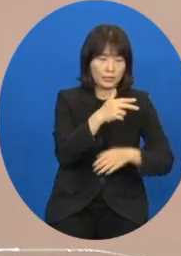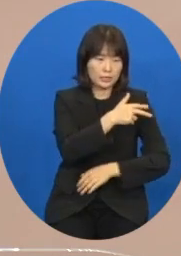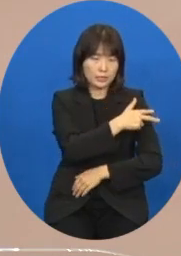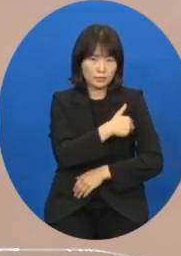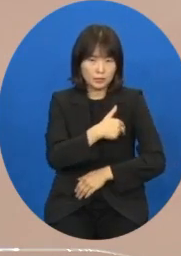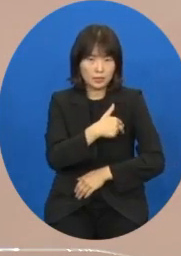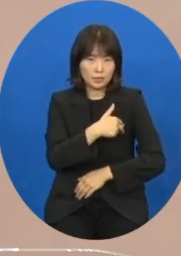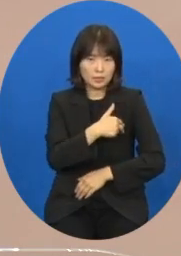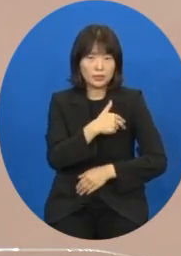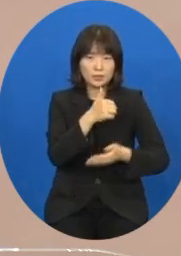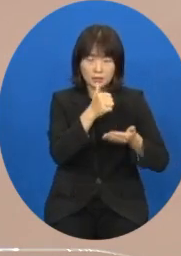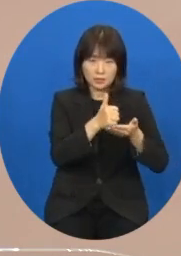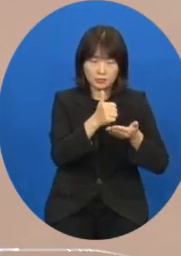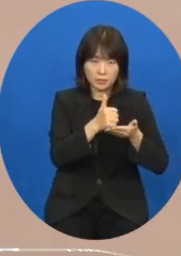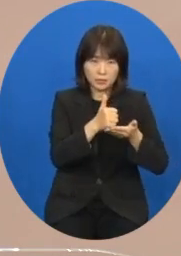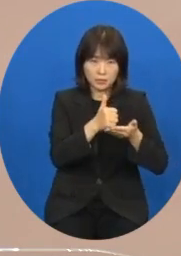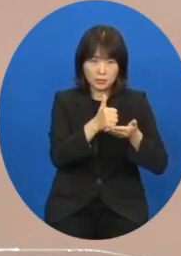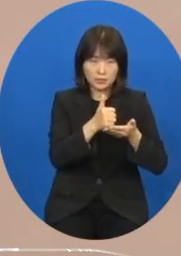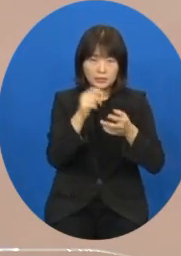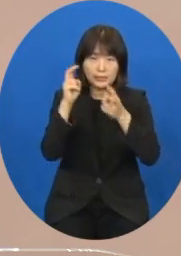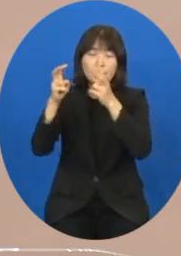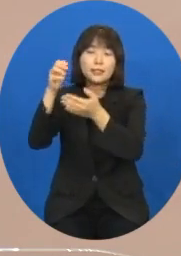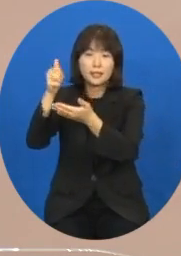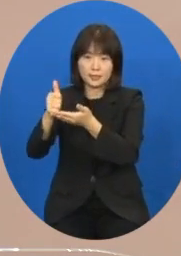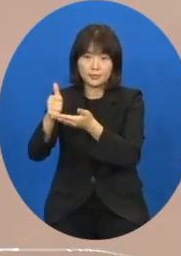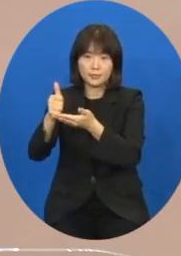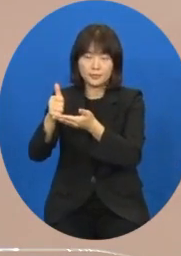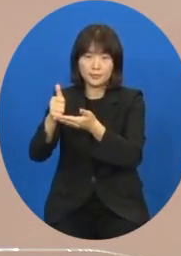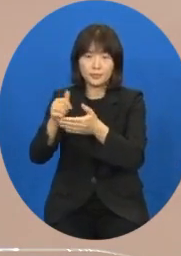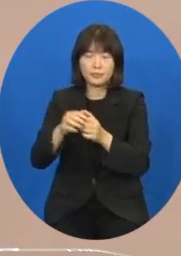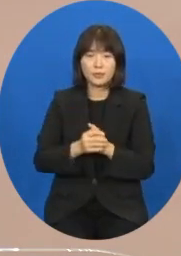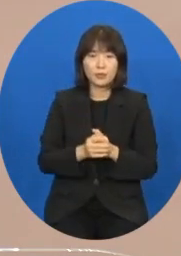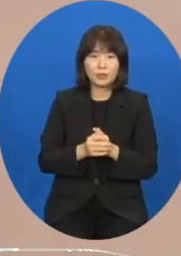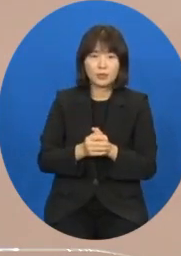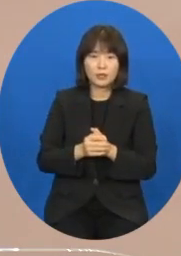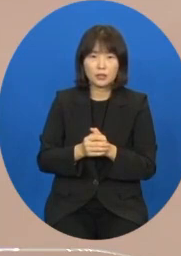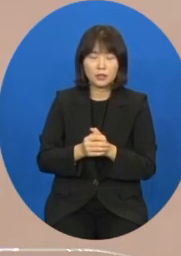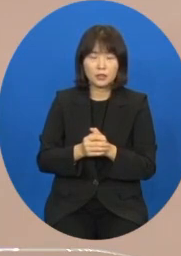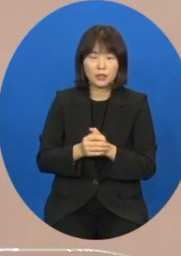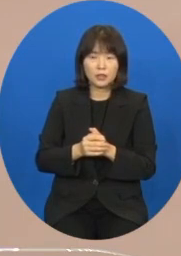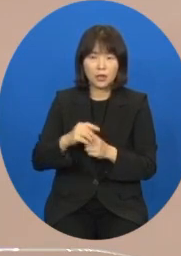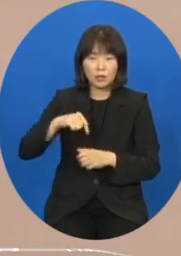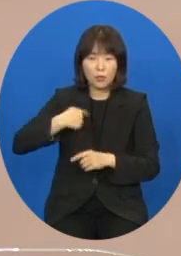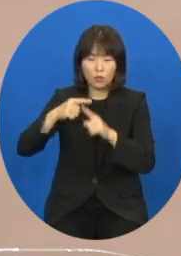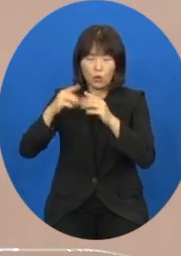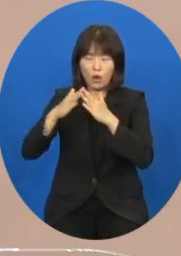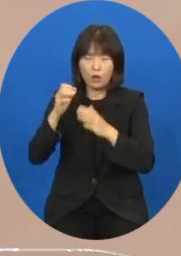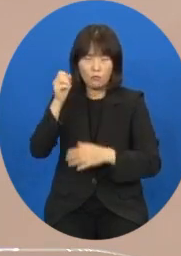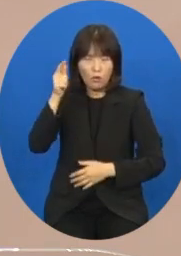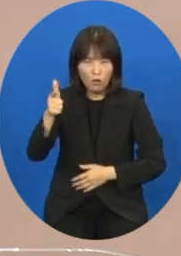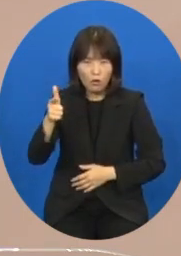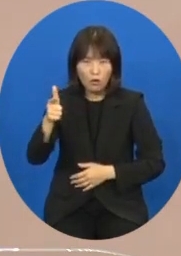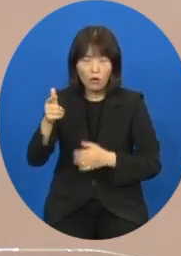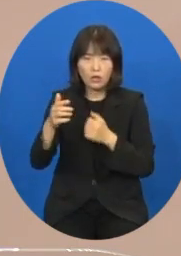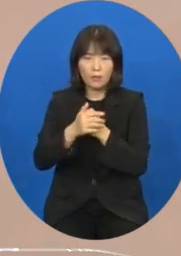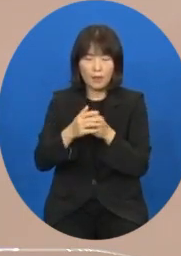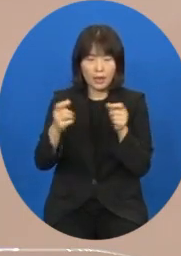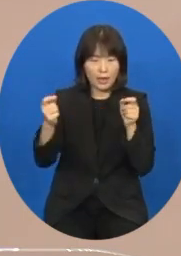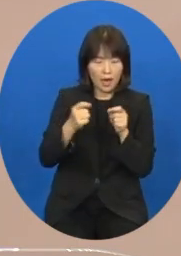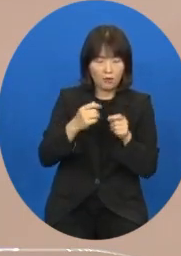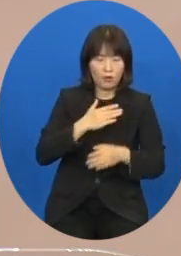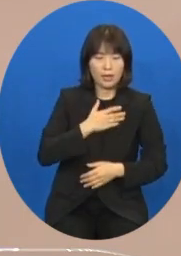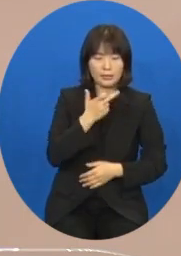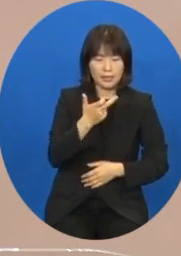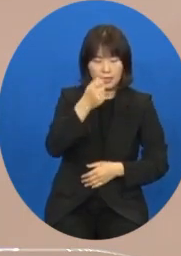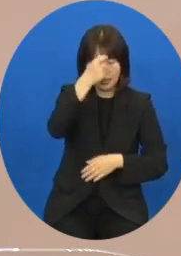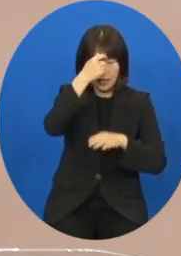집사님이시 분이 사장이세요. 근데 당신 교회는 너무 거리가 멀고 가까이 있는 안산에서 예배를 좀